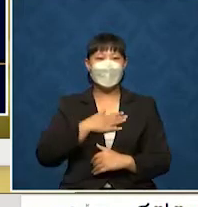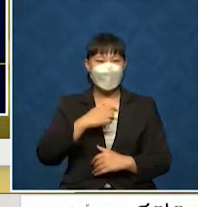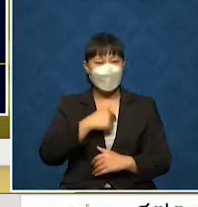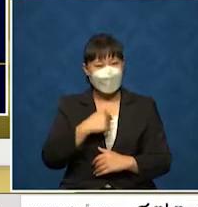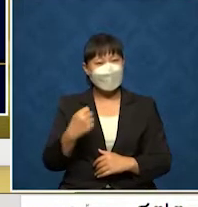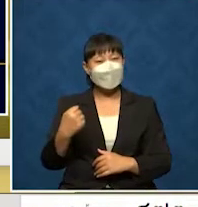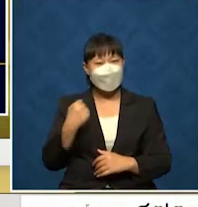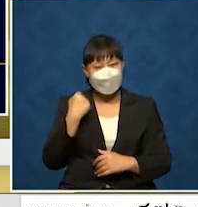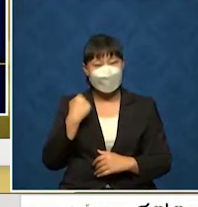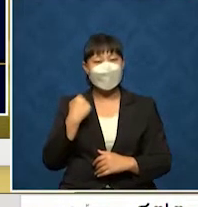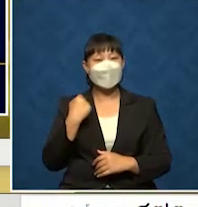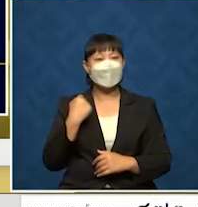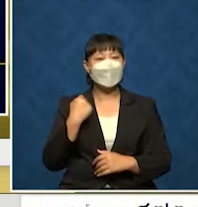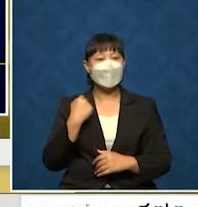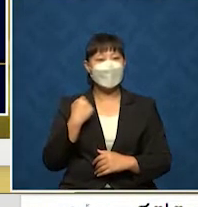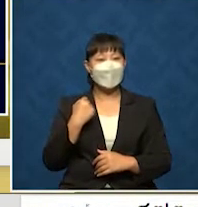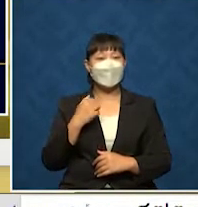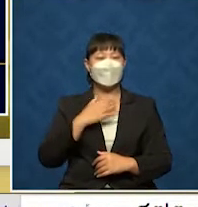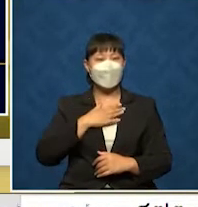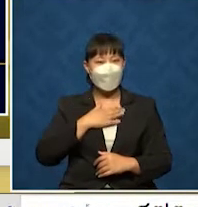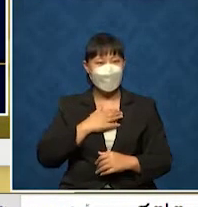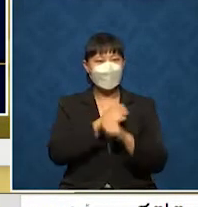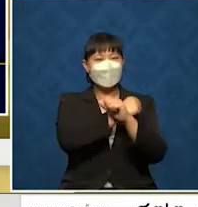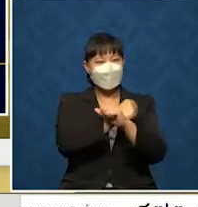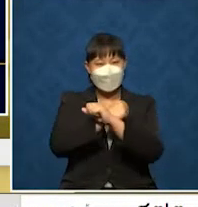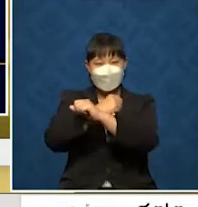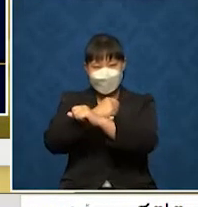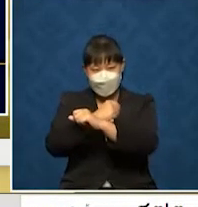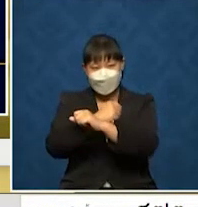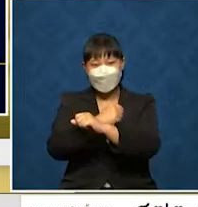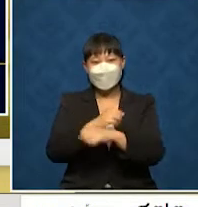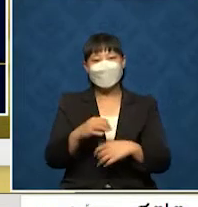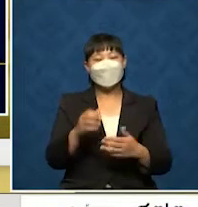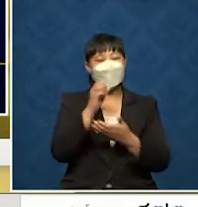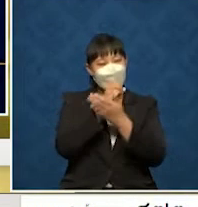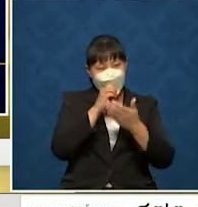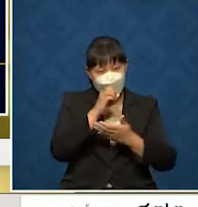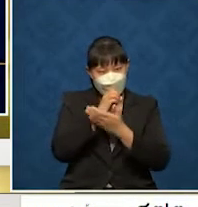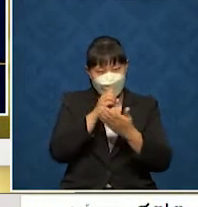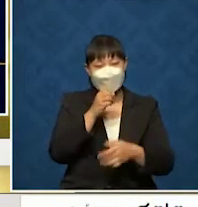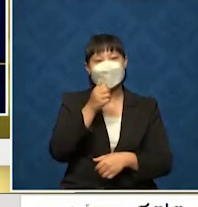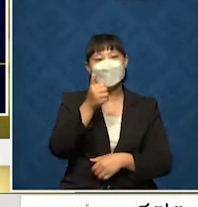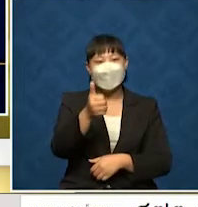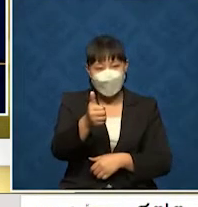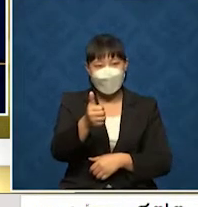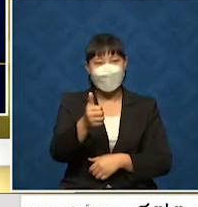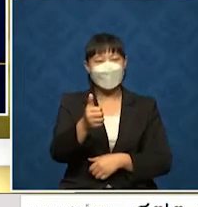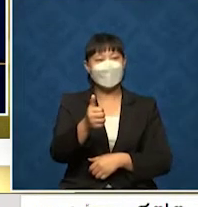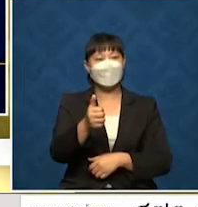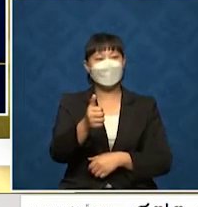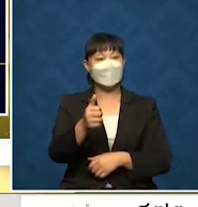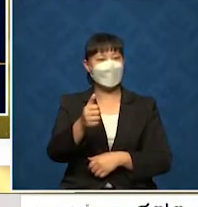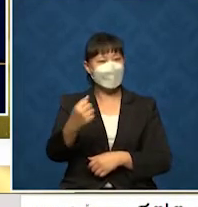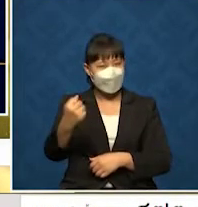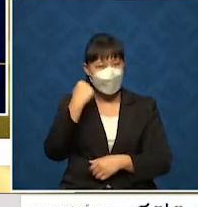จว่าเราจะสามารถปราบปรามยาเสพติดได้อย่างชะงักงันขออนุญ